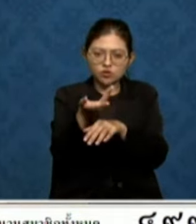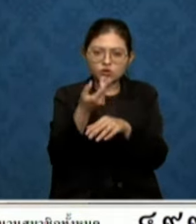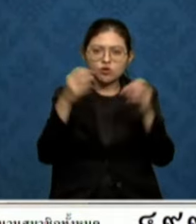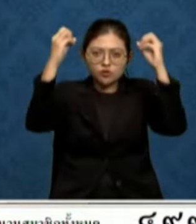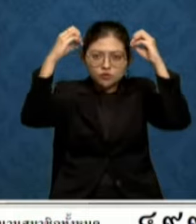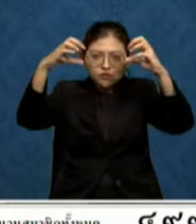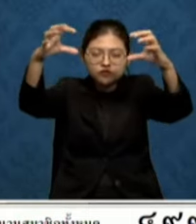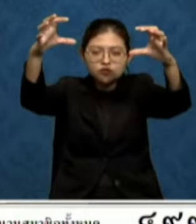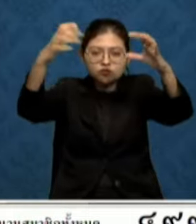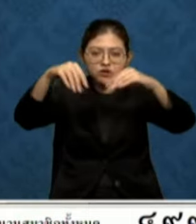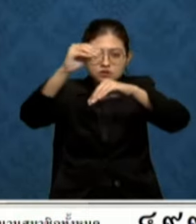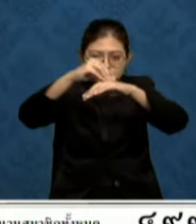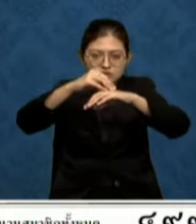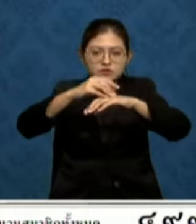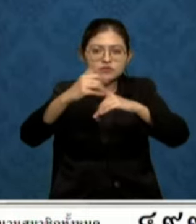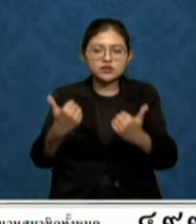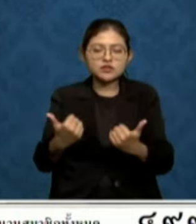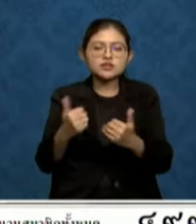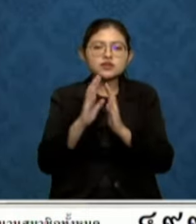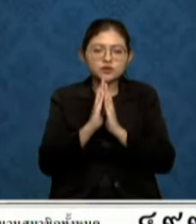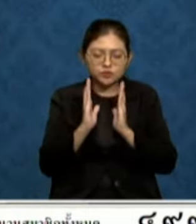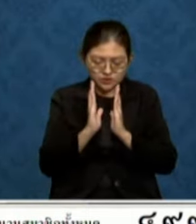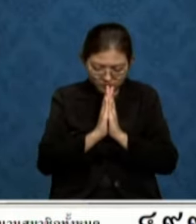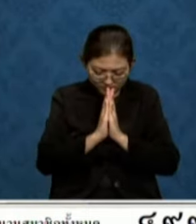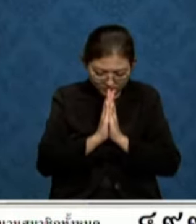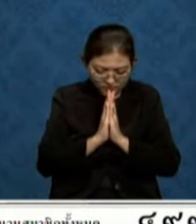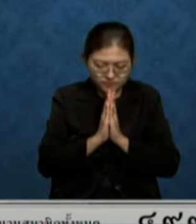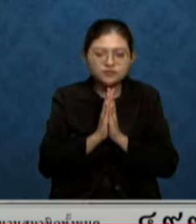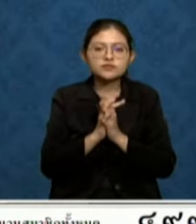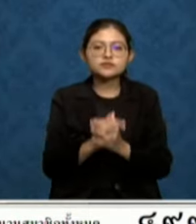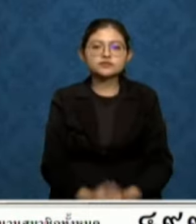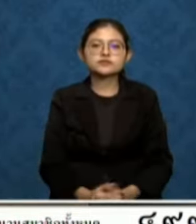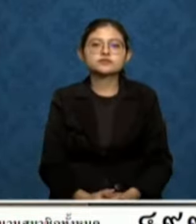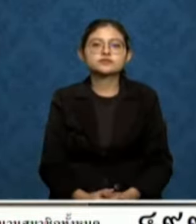ได้เพิ่มไฟแสงสว่างตรงถนนเส้นนี้ด้วยค่ะขอบคุณค่ะ ขอบคุณครับขอเชิญท่าน